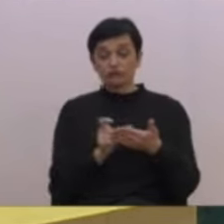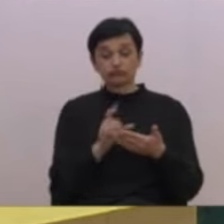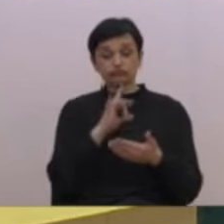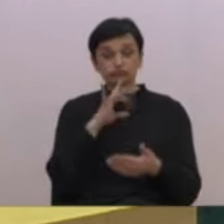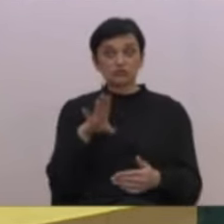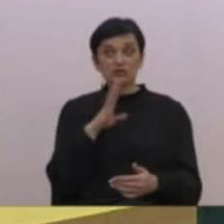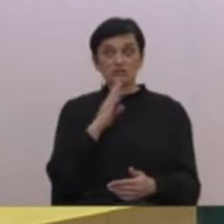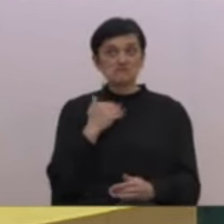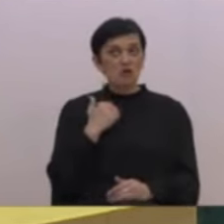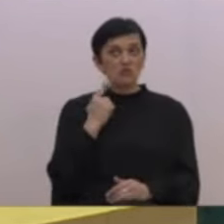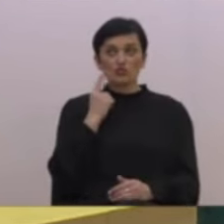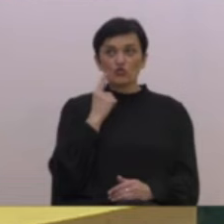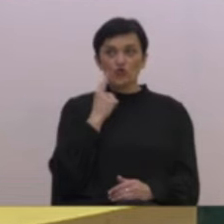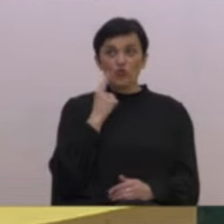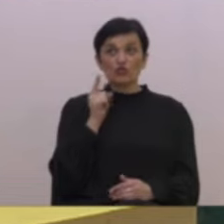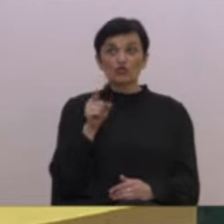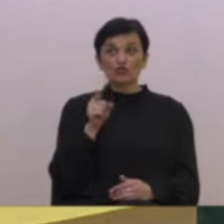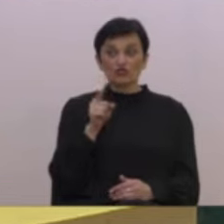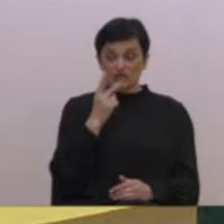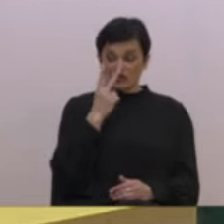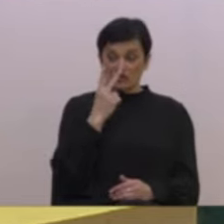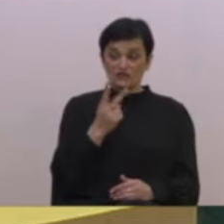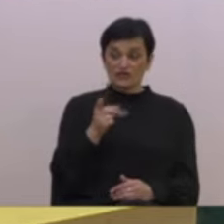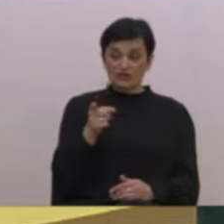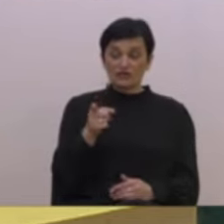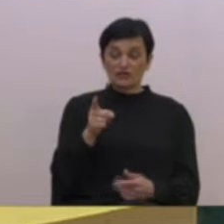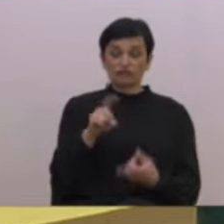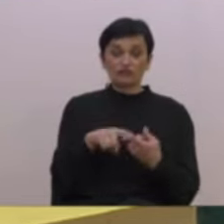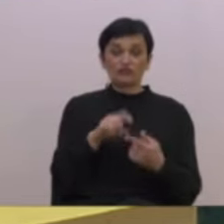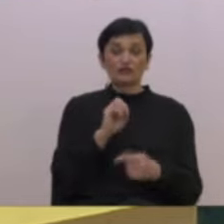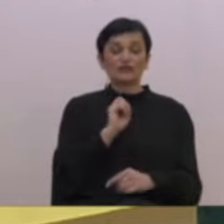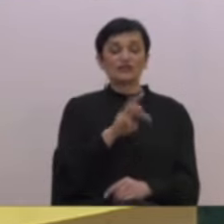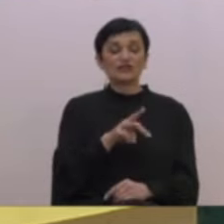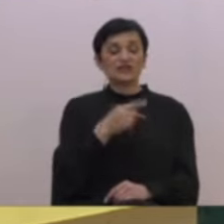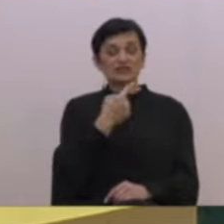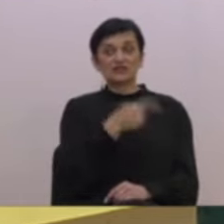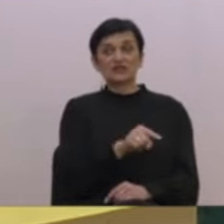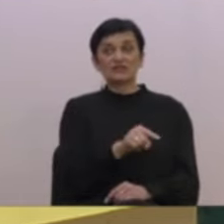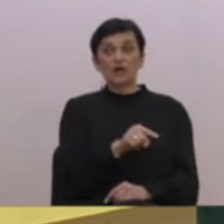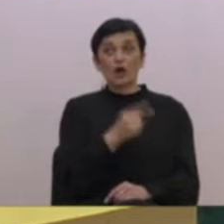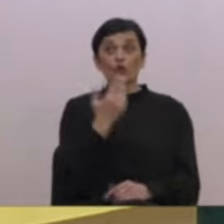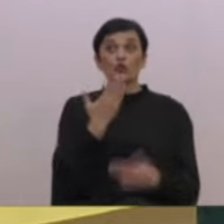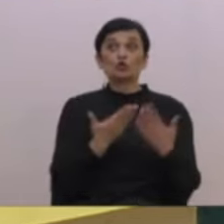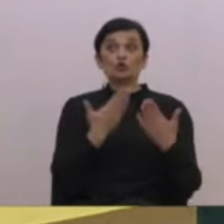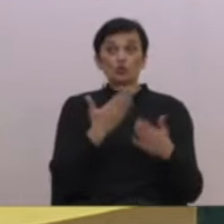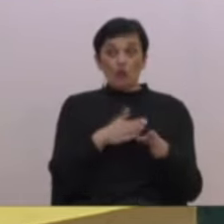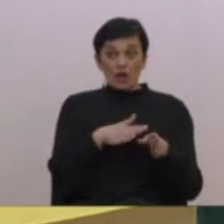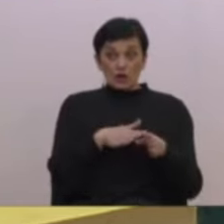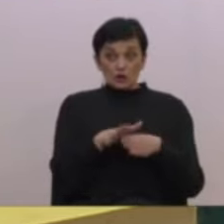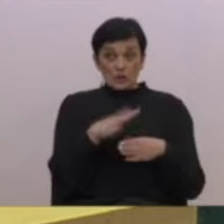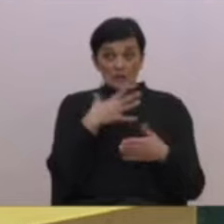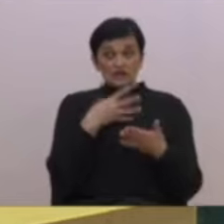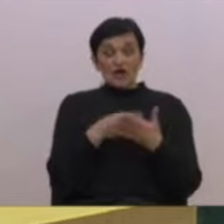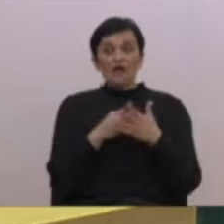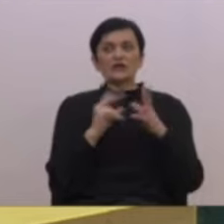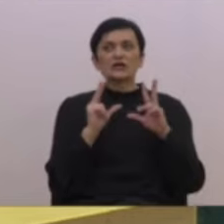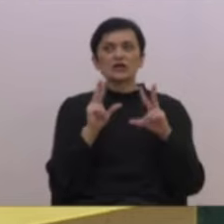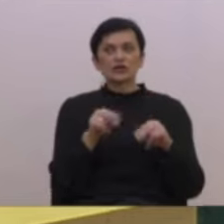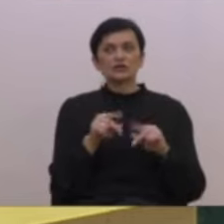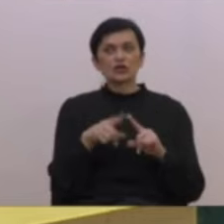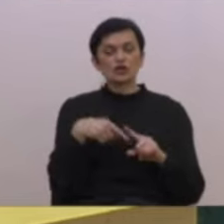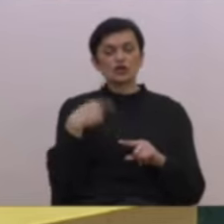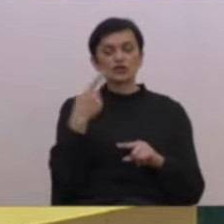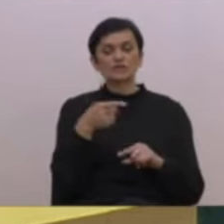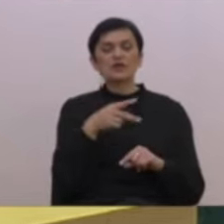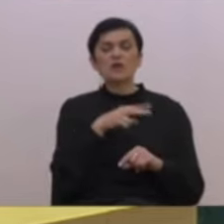Nu, mi-am gonit, matse, uprimet, kaleps, svidre, schoaze. Da, tu și asule, bentavi, sta pe rebas, mașini, șendec parlament